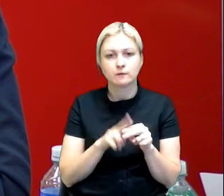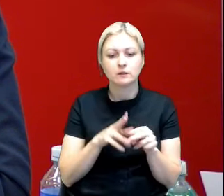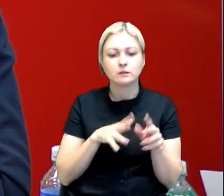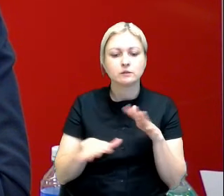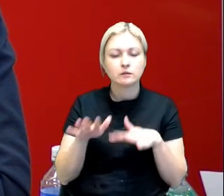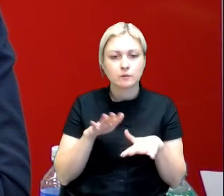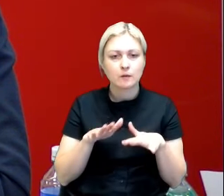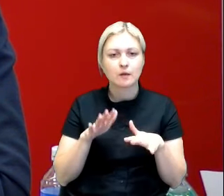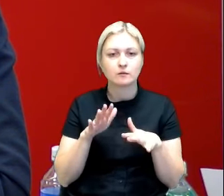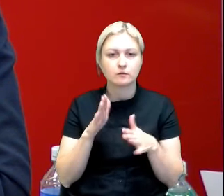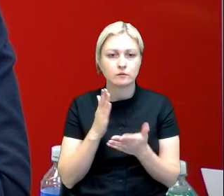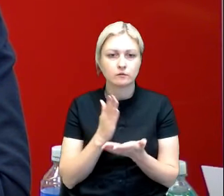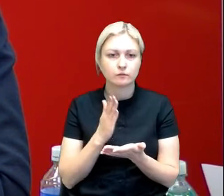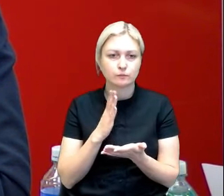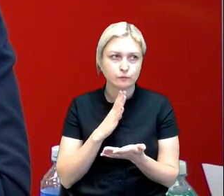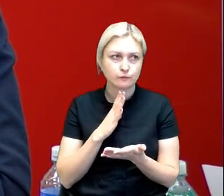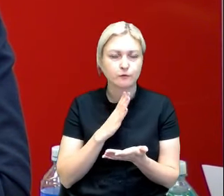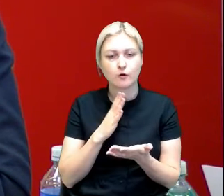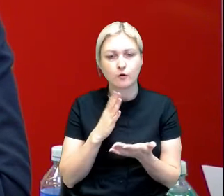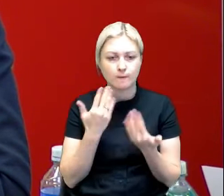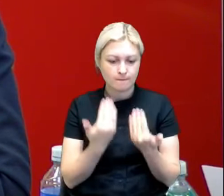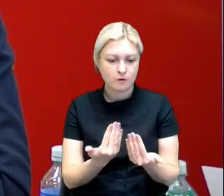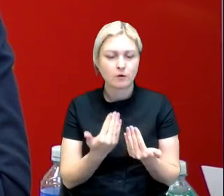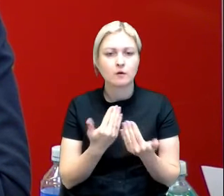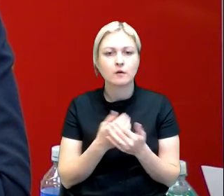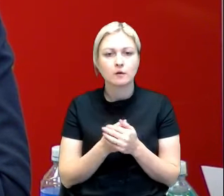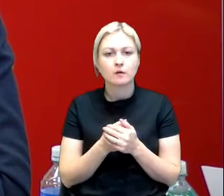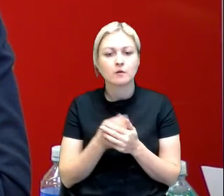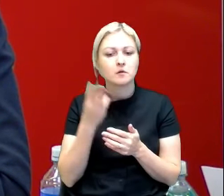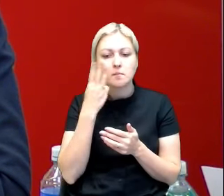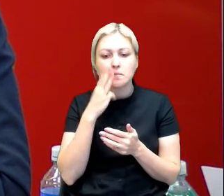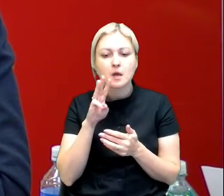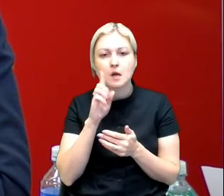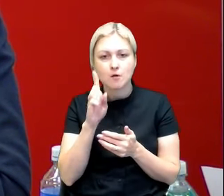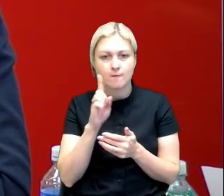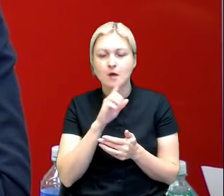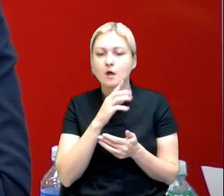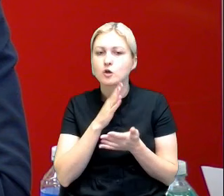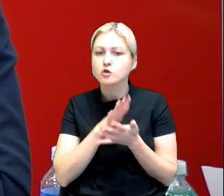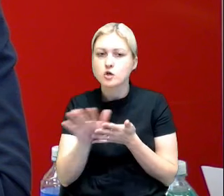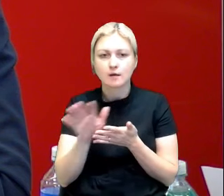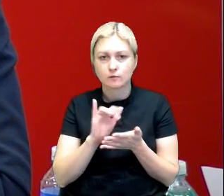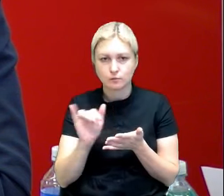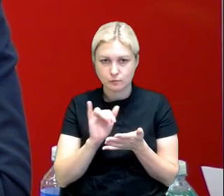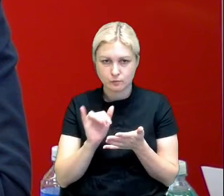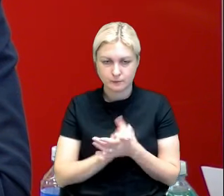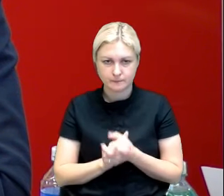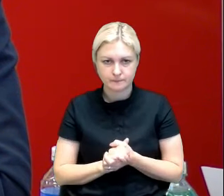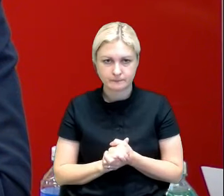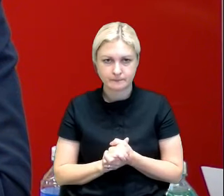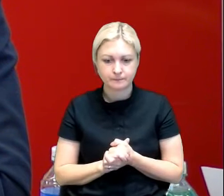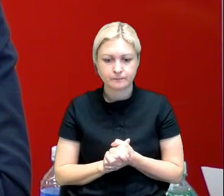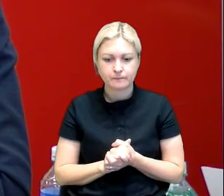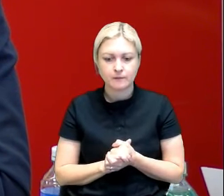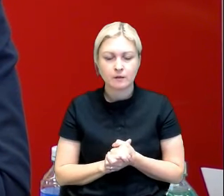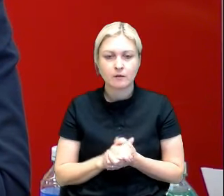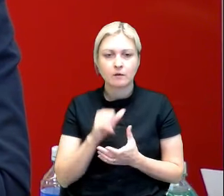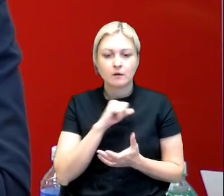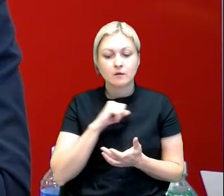situacija buvo tokia ir ir kur tas milijonas yra išleistas aš mačiau faktorių tokių